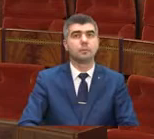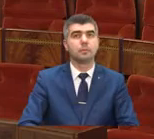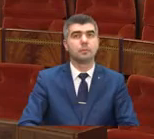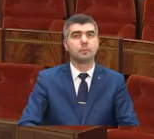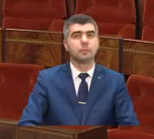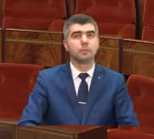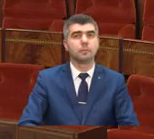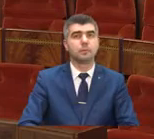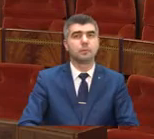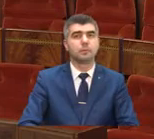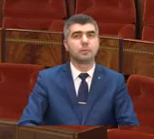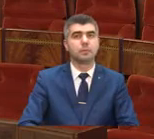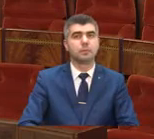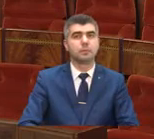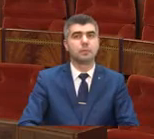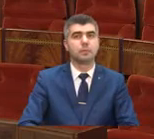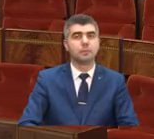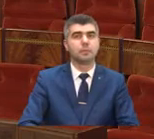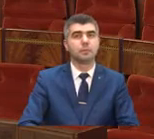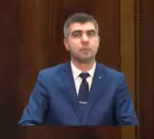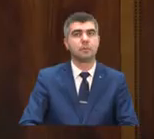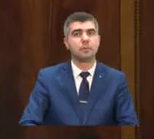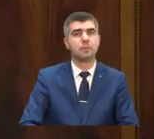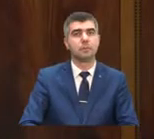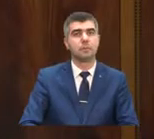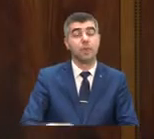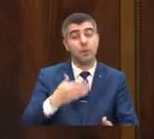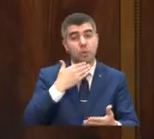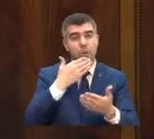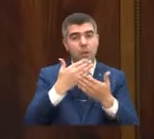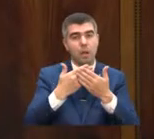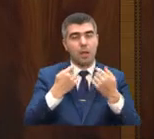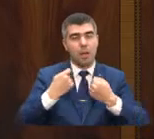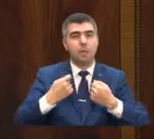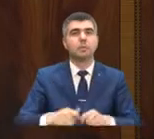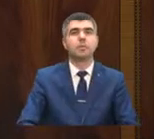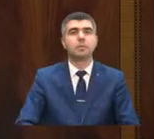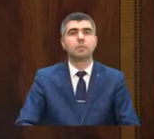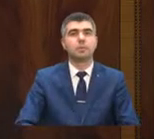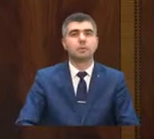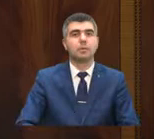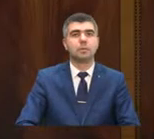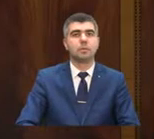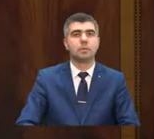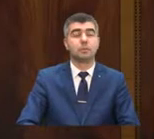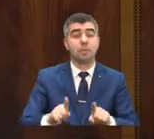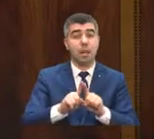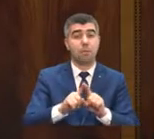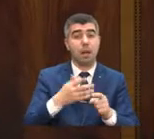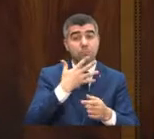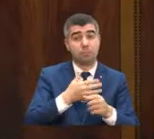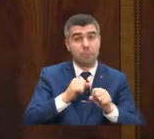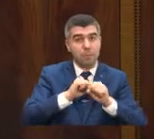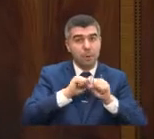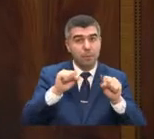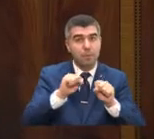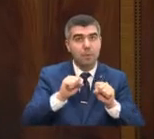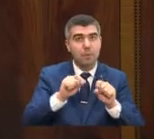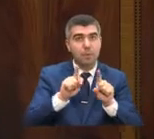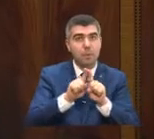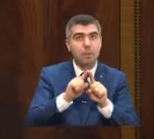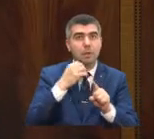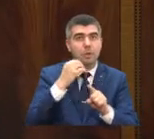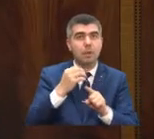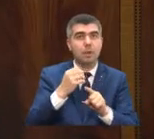الكلمة ديالكم. شكرا. تفضلوا. شكرا سيد الرئيس، شكرا السادة النواب. محاربة الإرهاب ليست مسؤولية مقتصرة